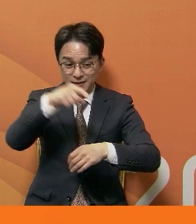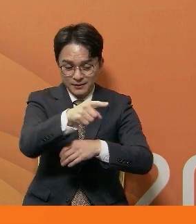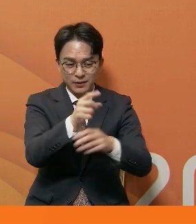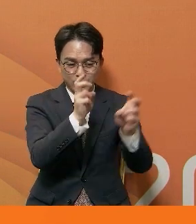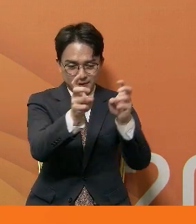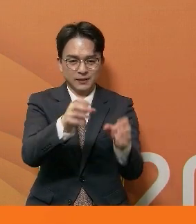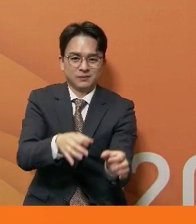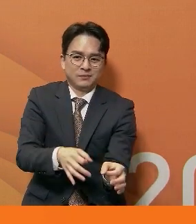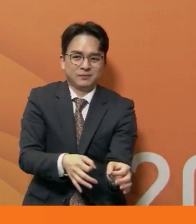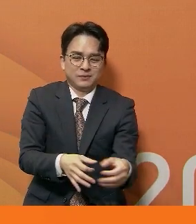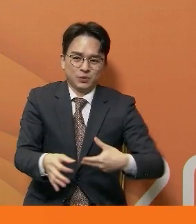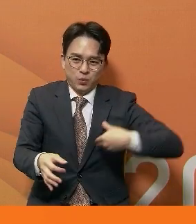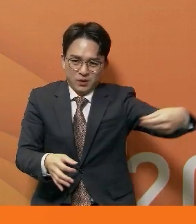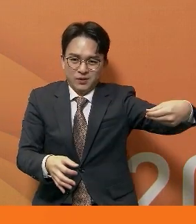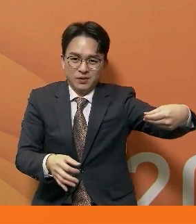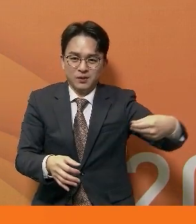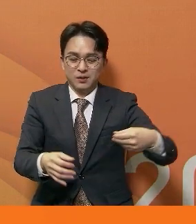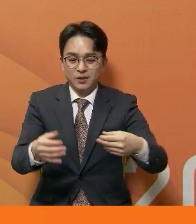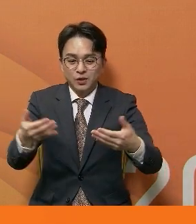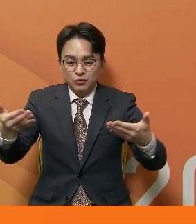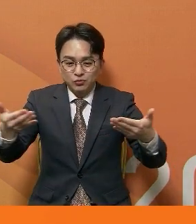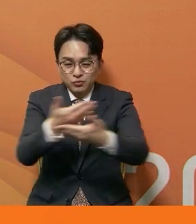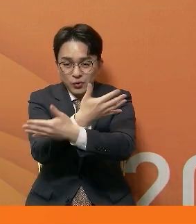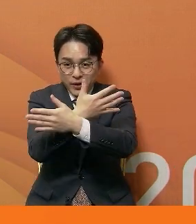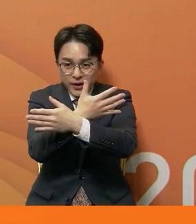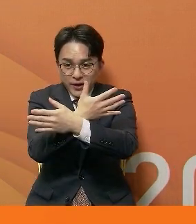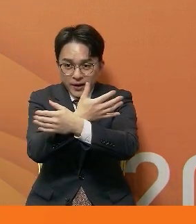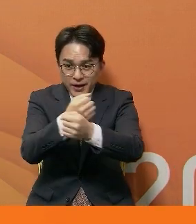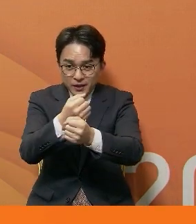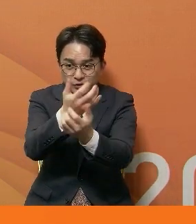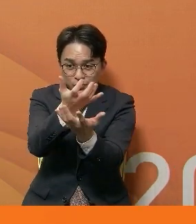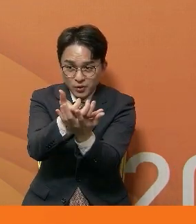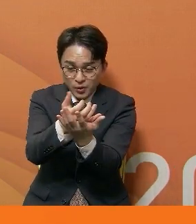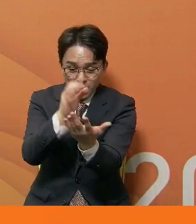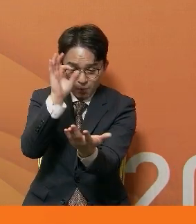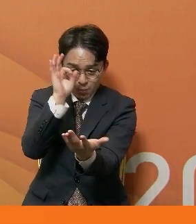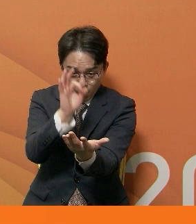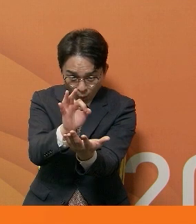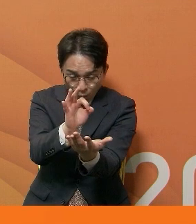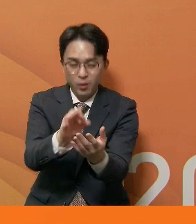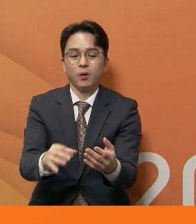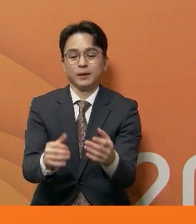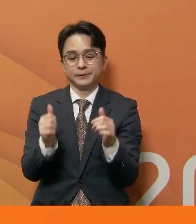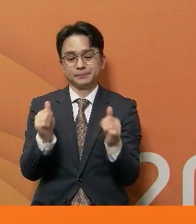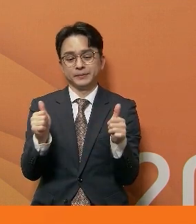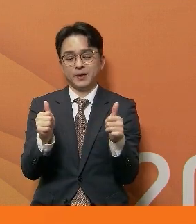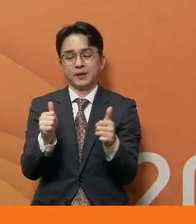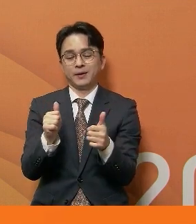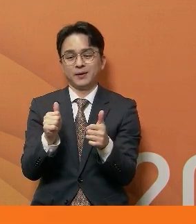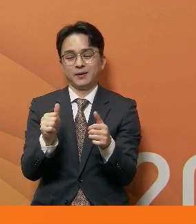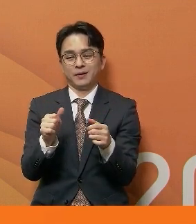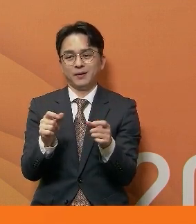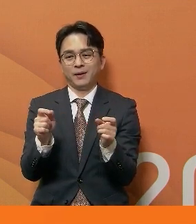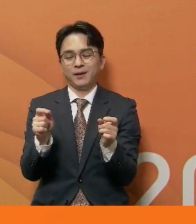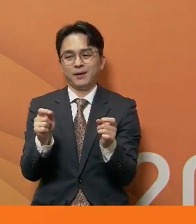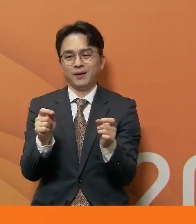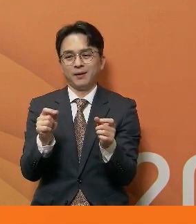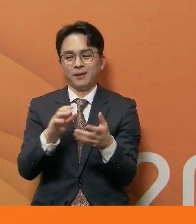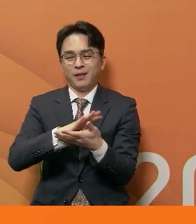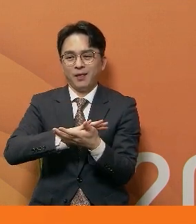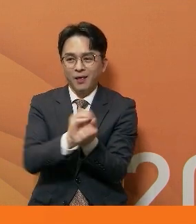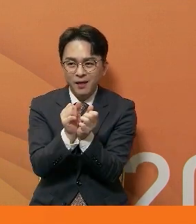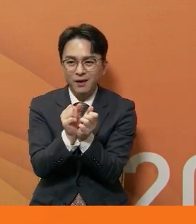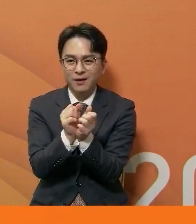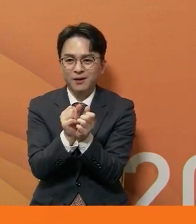상품입니다 유통계약서를 통해서 완화된 심사조건을 적용받으실 수 있고요 최대 15억원 내외